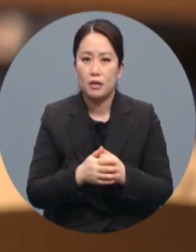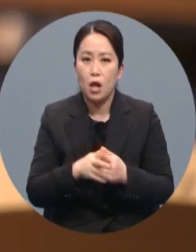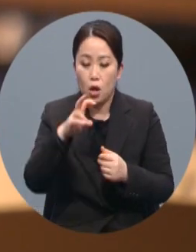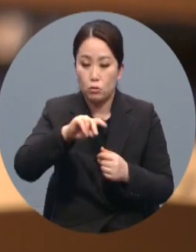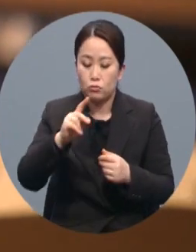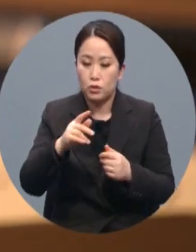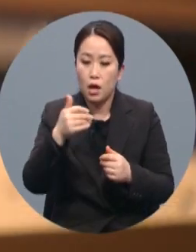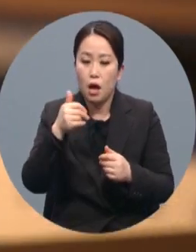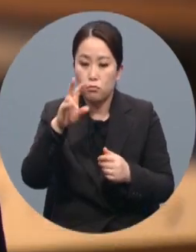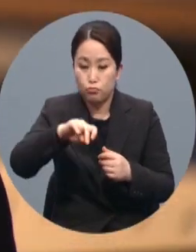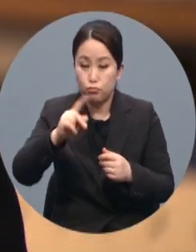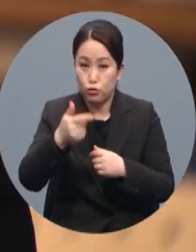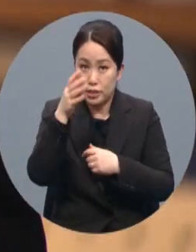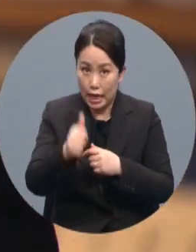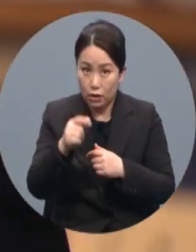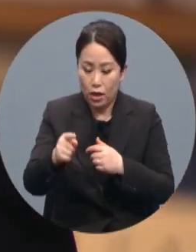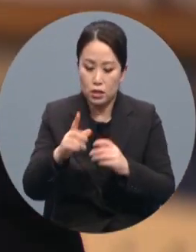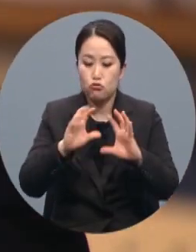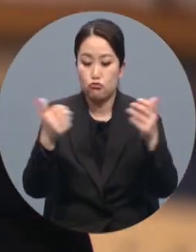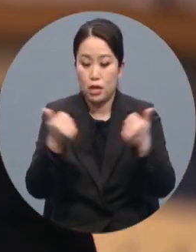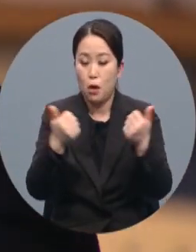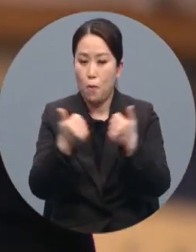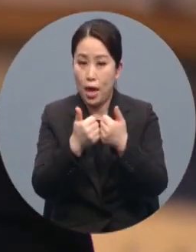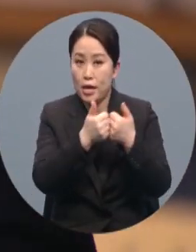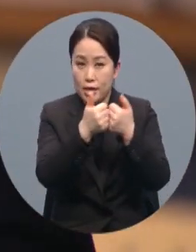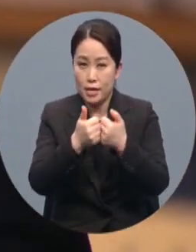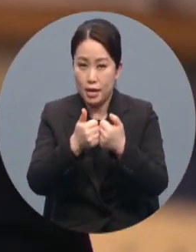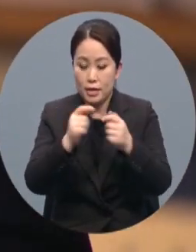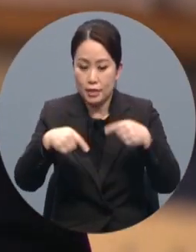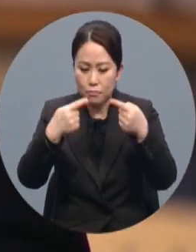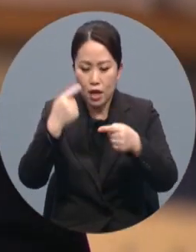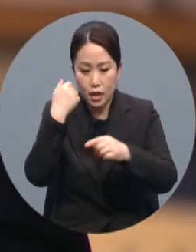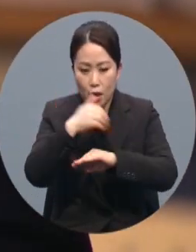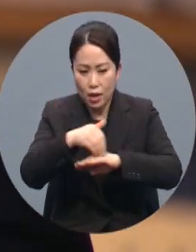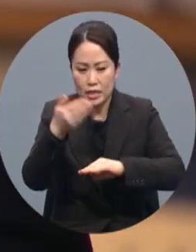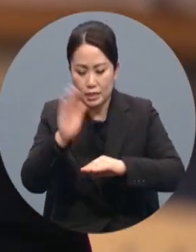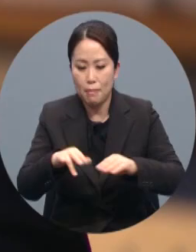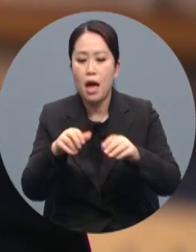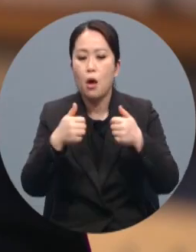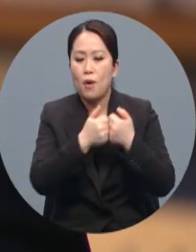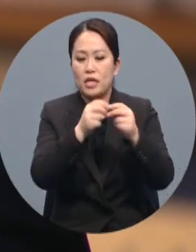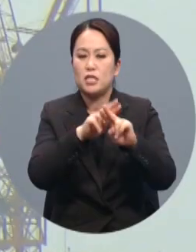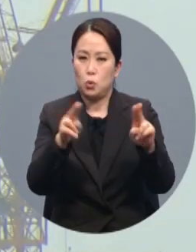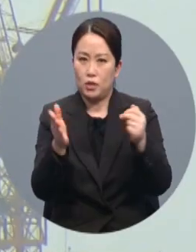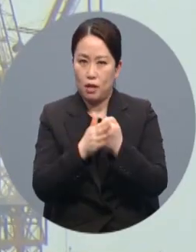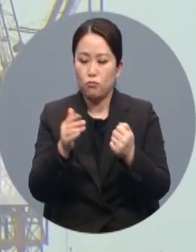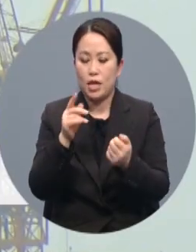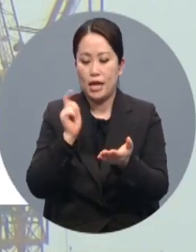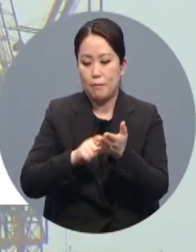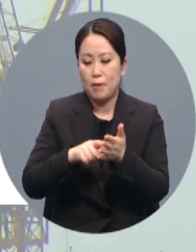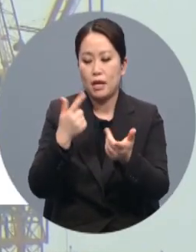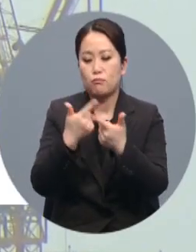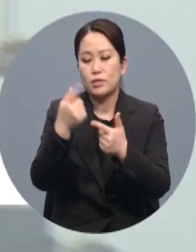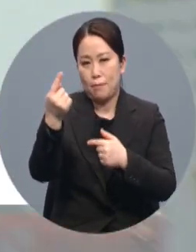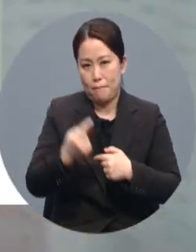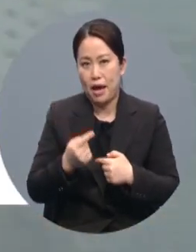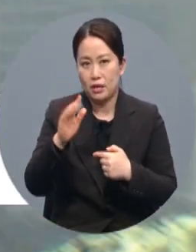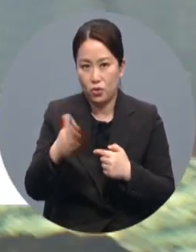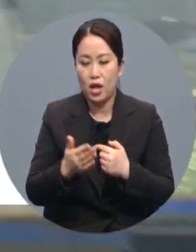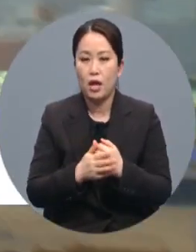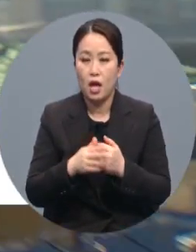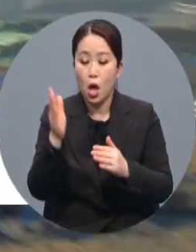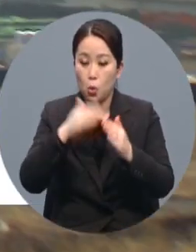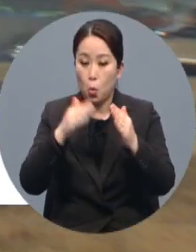예정이었지만 회의가 취소되자 급하게 부산 방문을 결정한 것으로 알려졌습니다. 장관의 공식